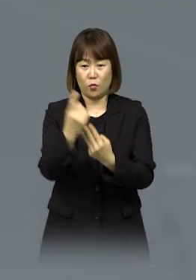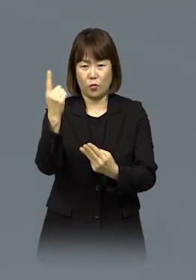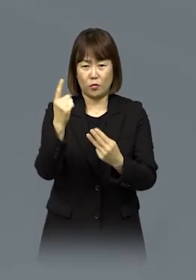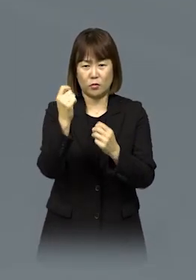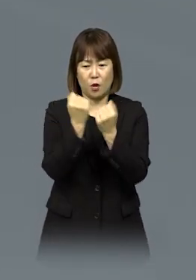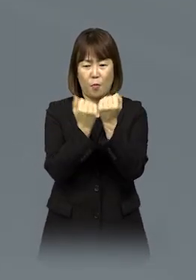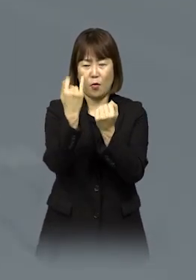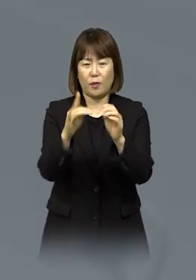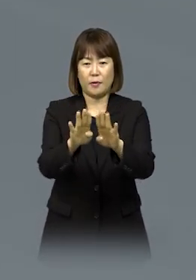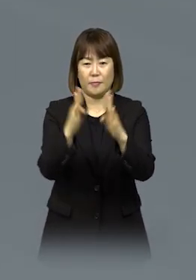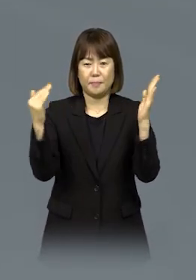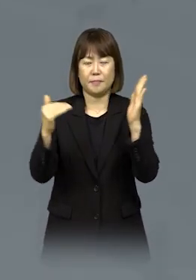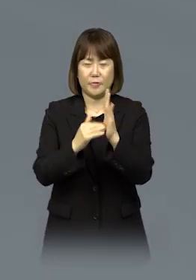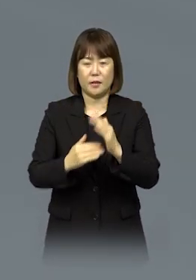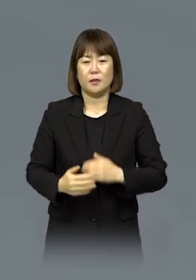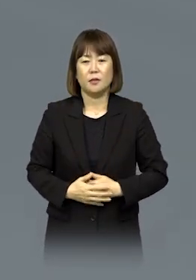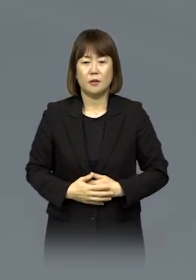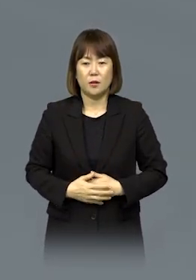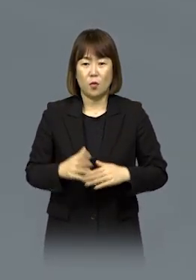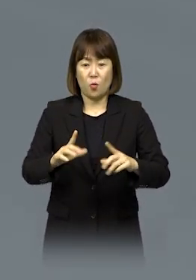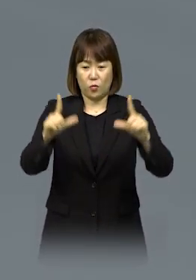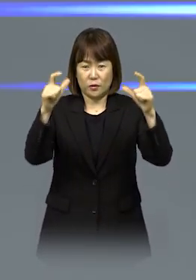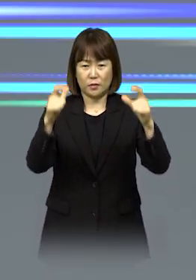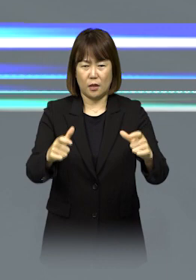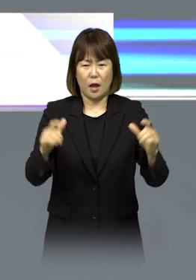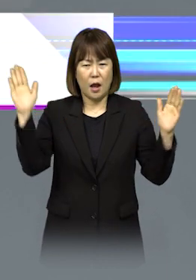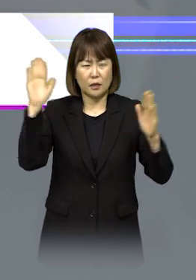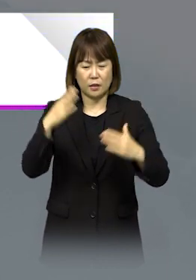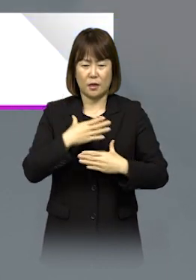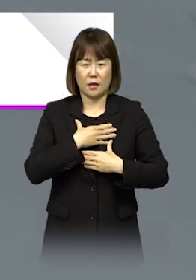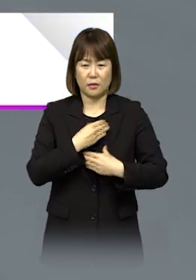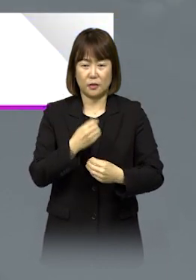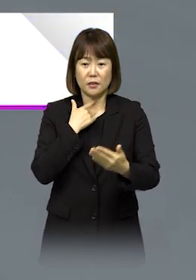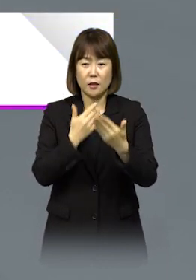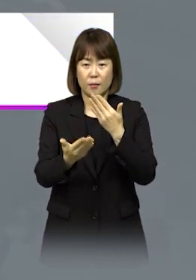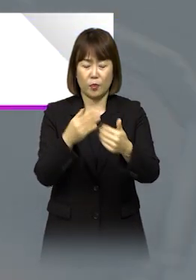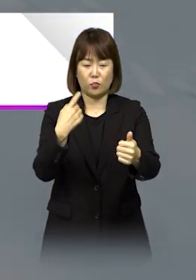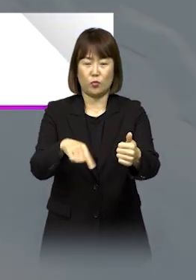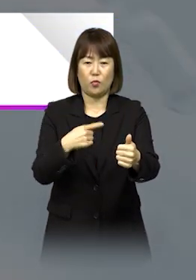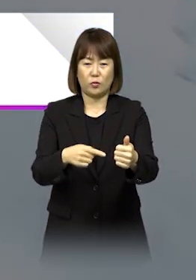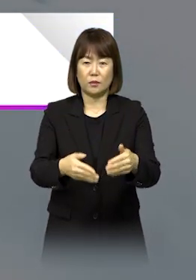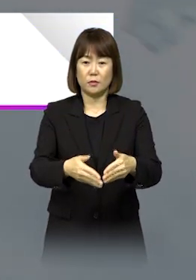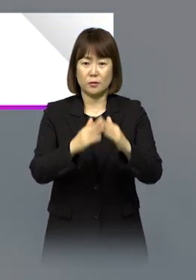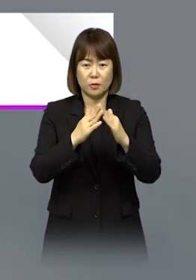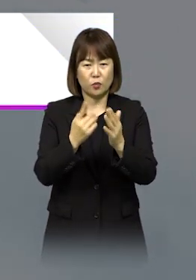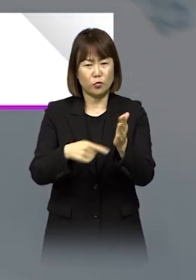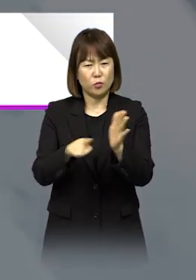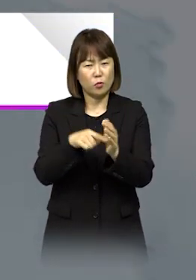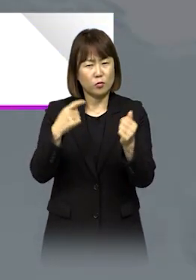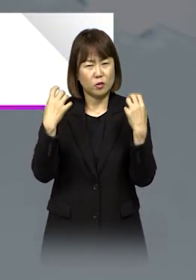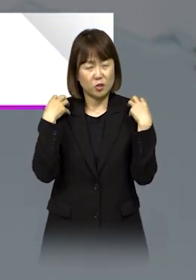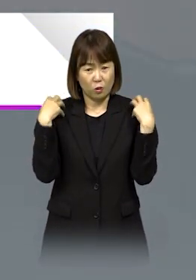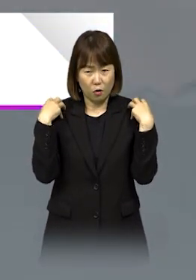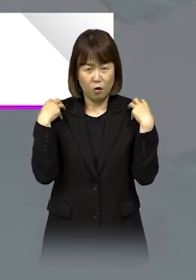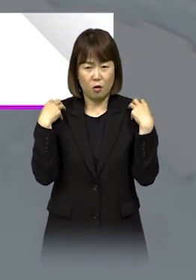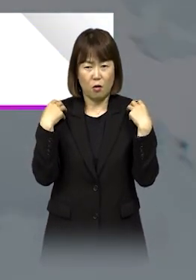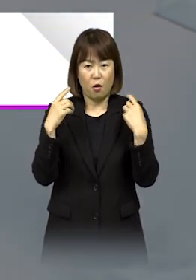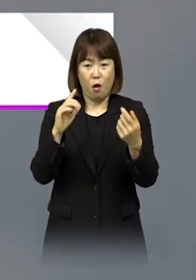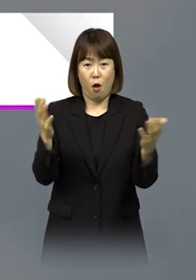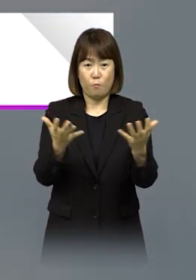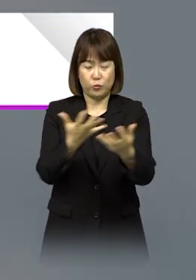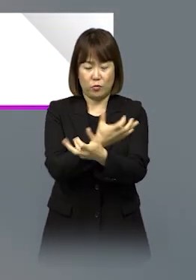통합 설명회를 개최했습니다 동부권역 학생안전체험교육원 설립을 위해 경남도교육청과